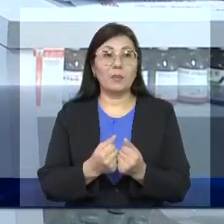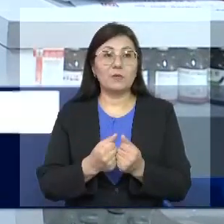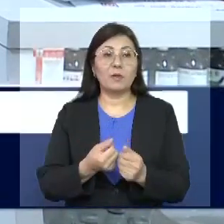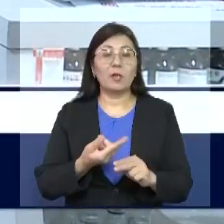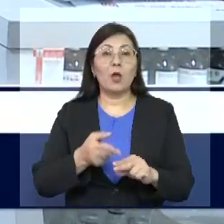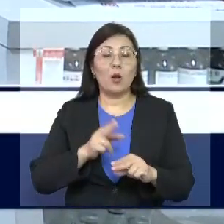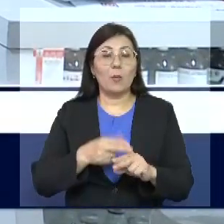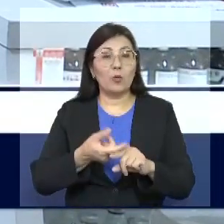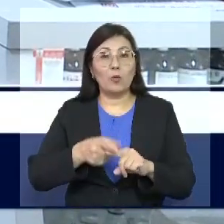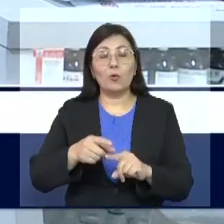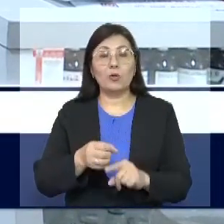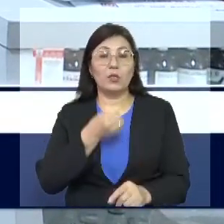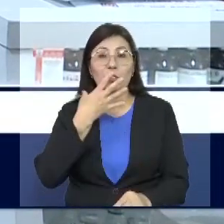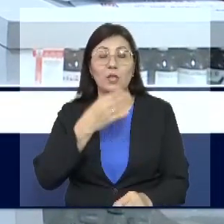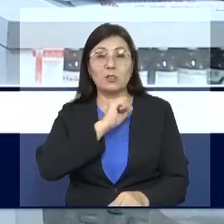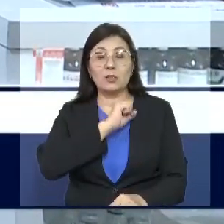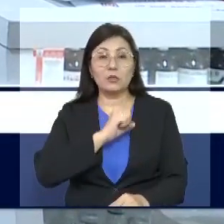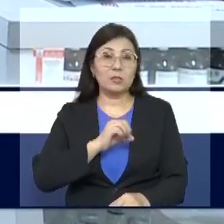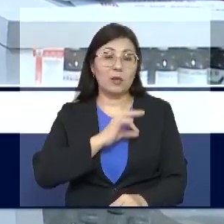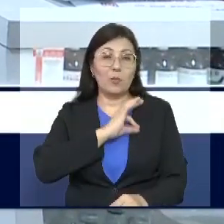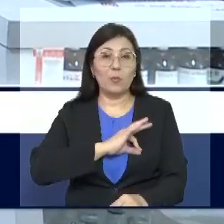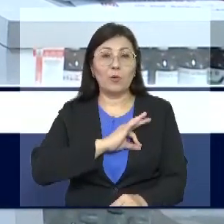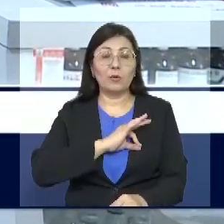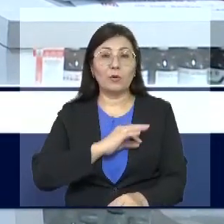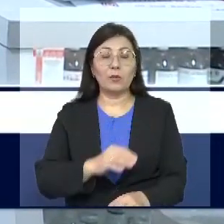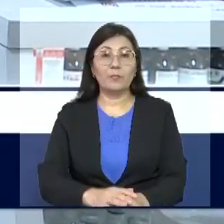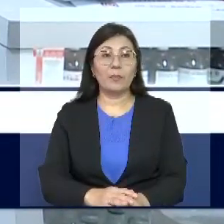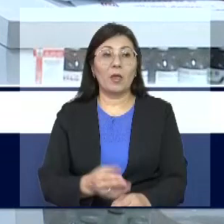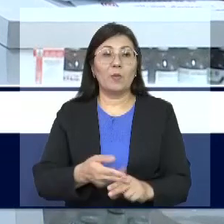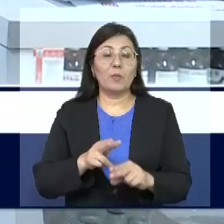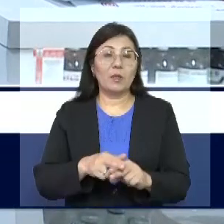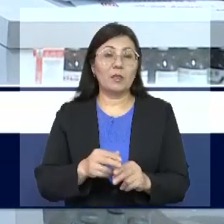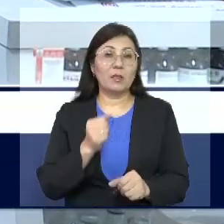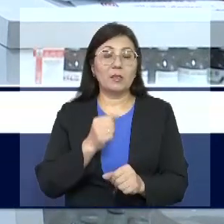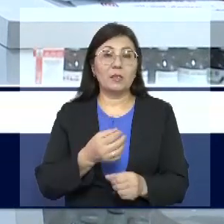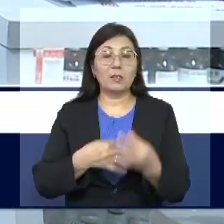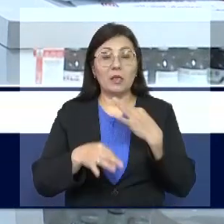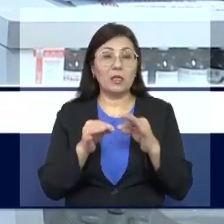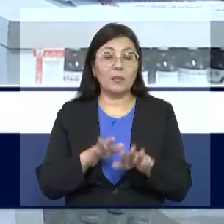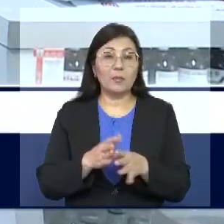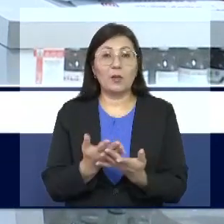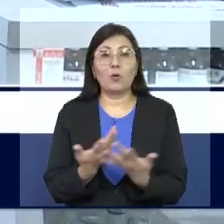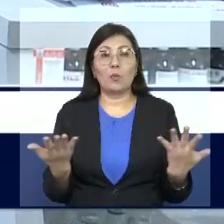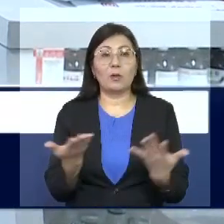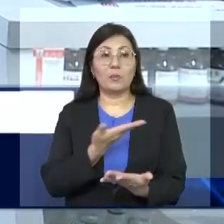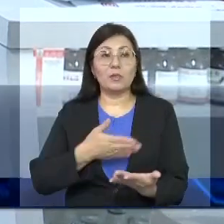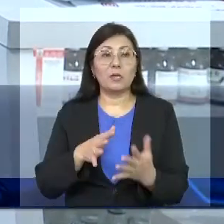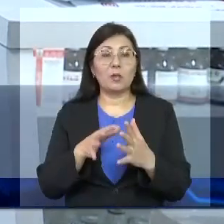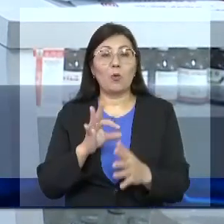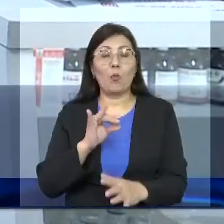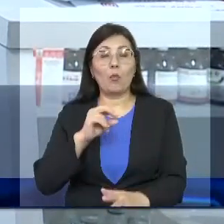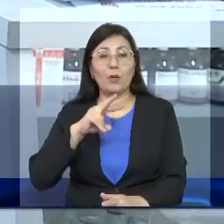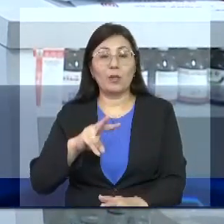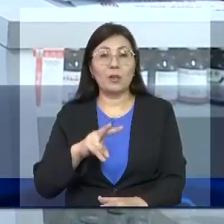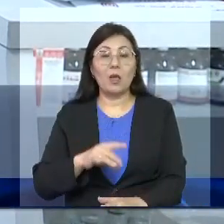мүмкіндік, себебі сол арқылы бір жағынан ең бастысы мен ассортиментімді кеңейттім, себебі білесіздер біздің Ойылдың халқы малмен